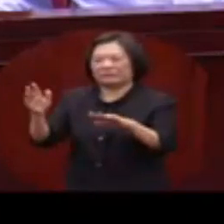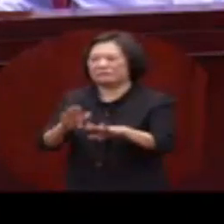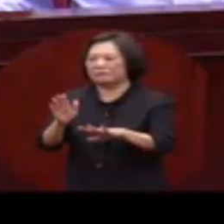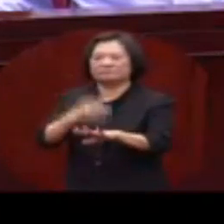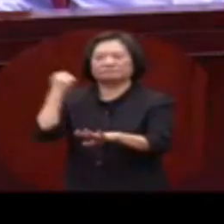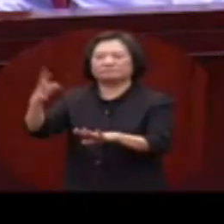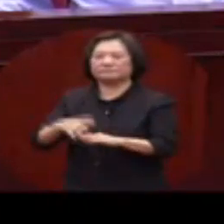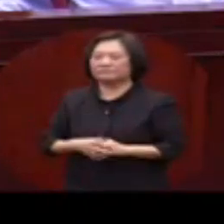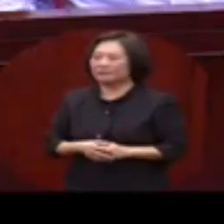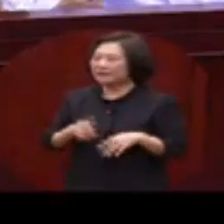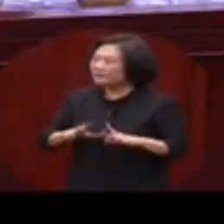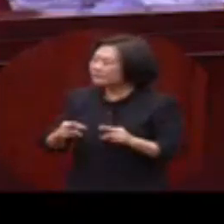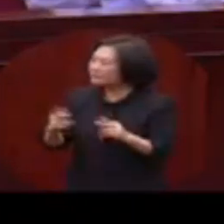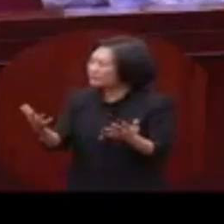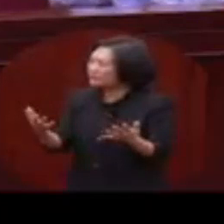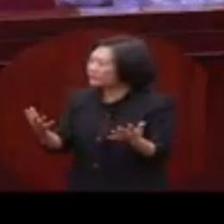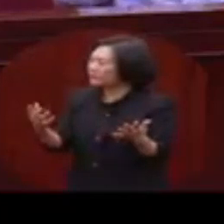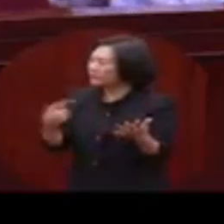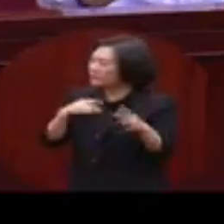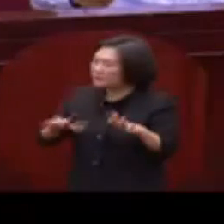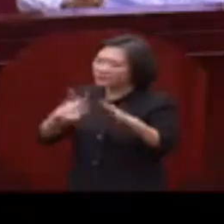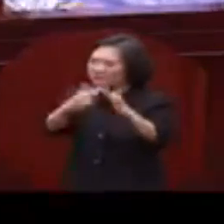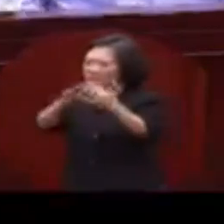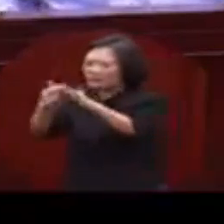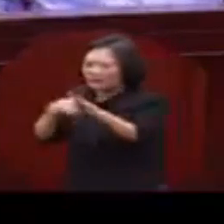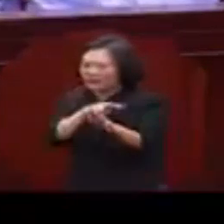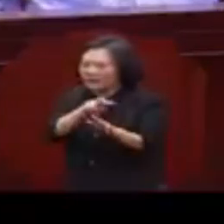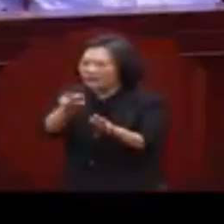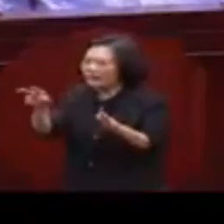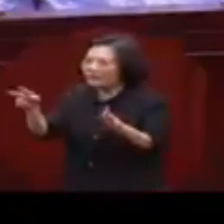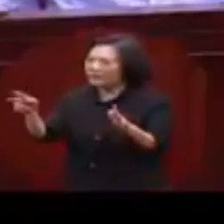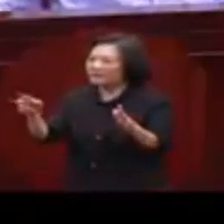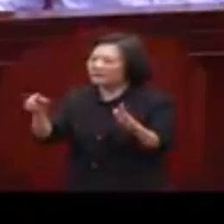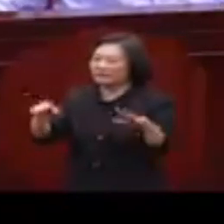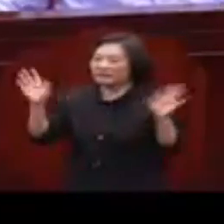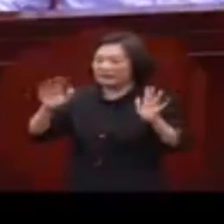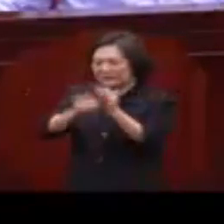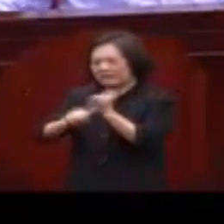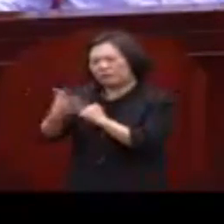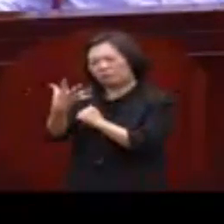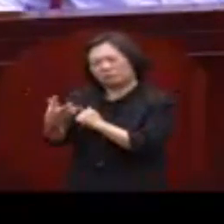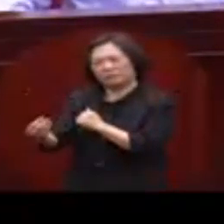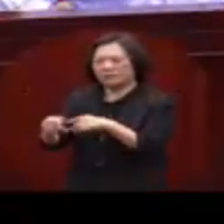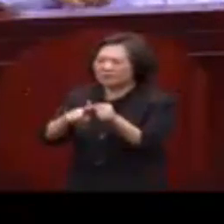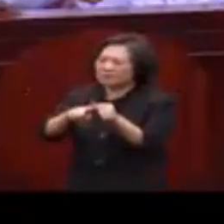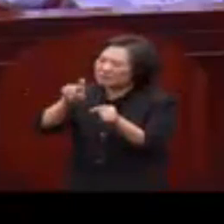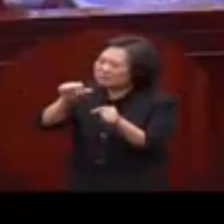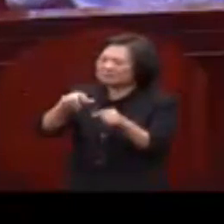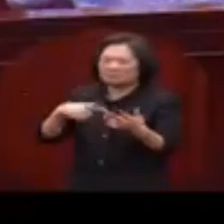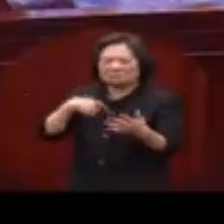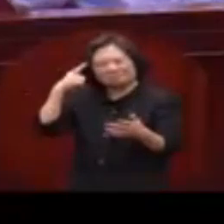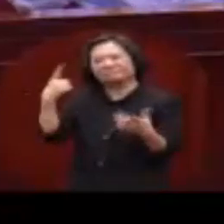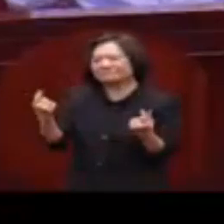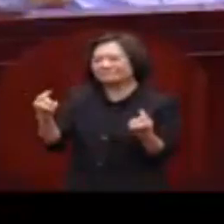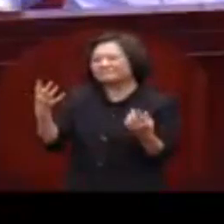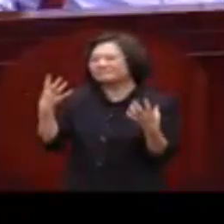在改建的时候，你知道如何在这个，因为现在少子化，你知道，我也认为台湾的大概少子化是已经趋势，15年内大概不会改变。所以目